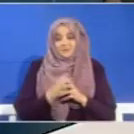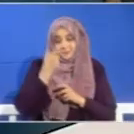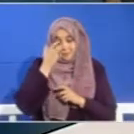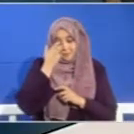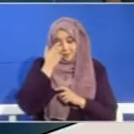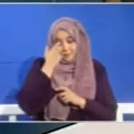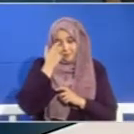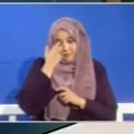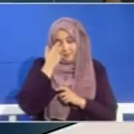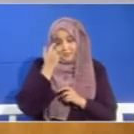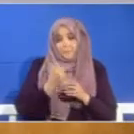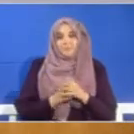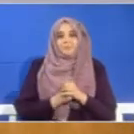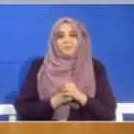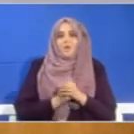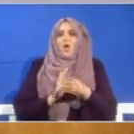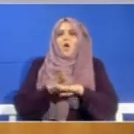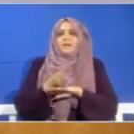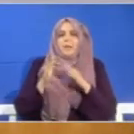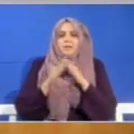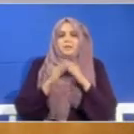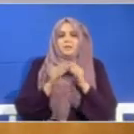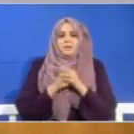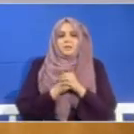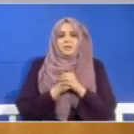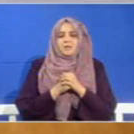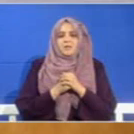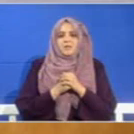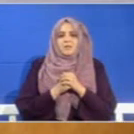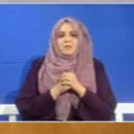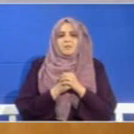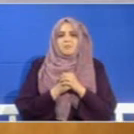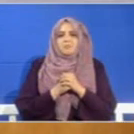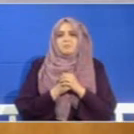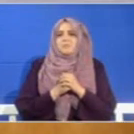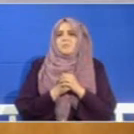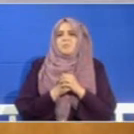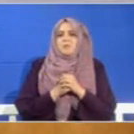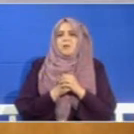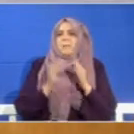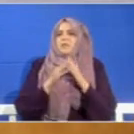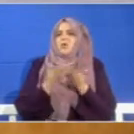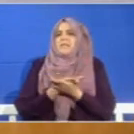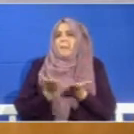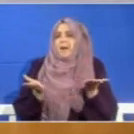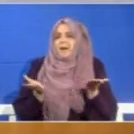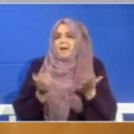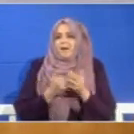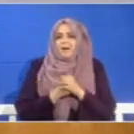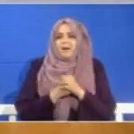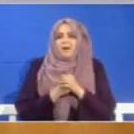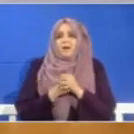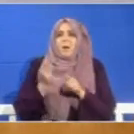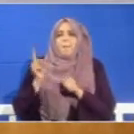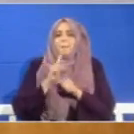هو فقير، دخل البيت فإذا بالبيت يعني ما فيش حاجة، متواضع جدا، ليس